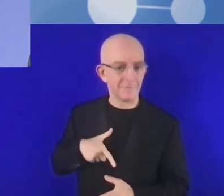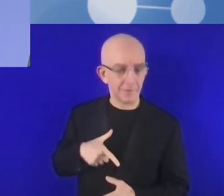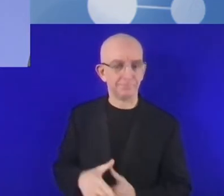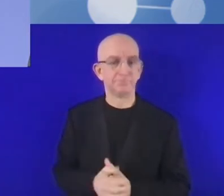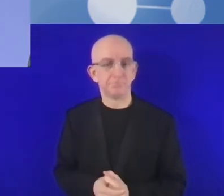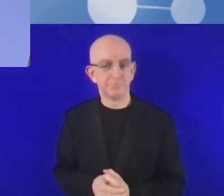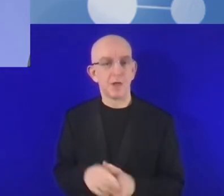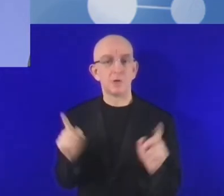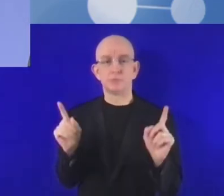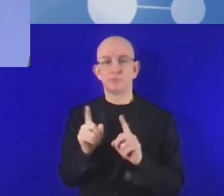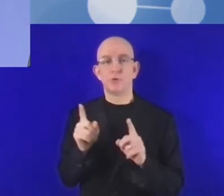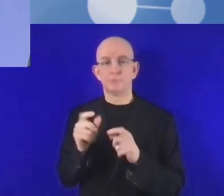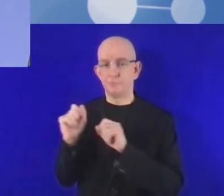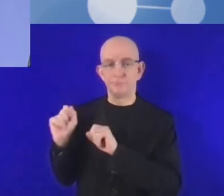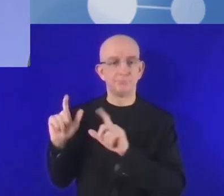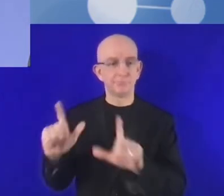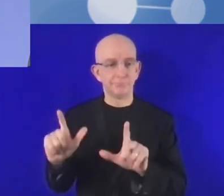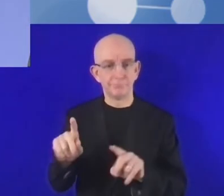Czernyszenko Sienseng, Dziuszy Elwosy